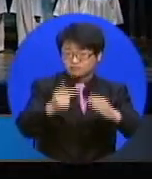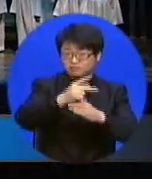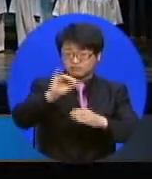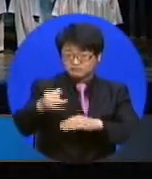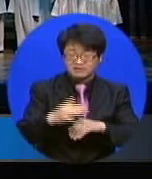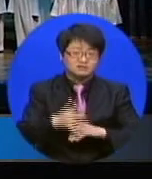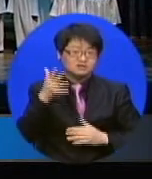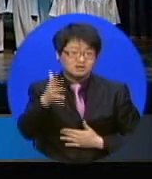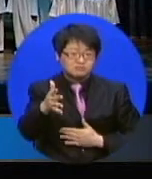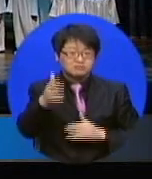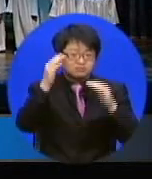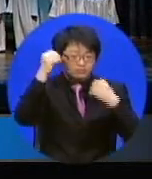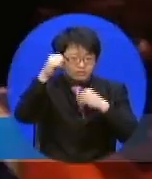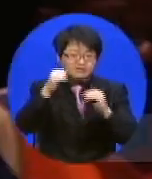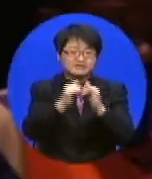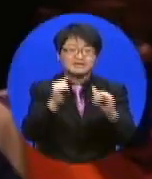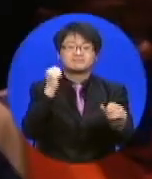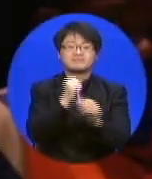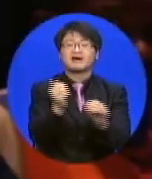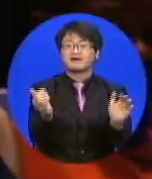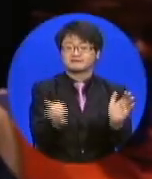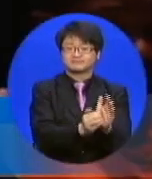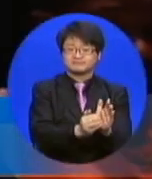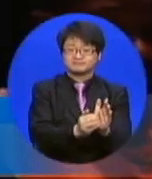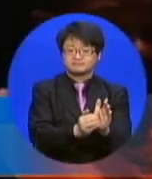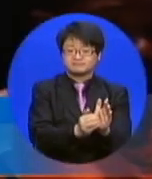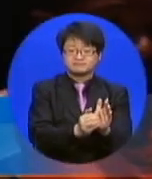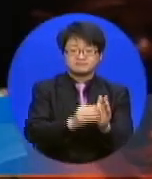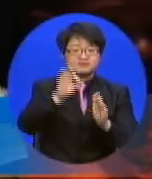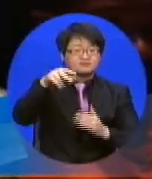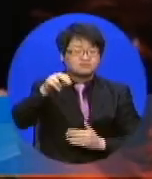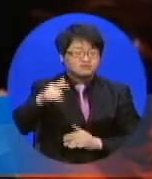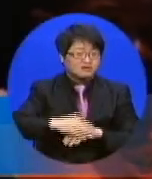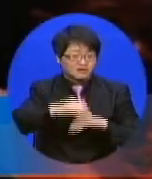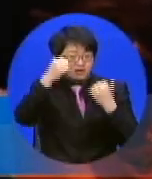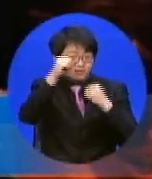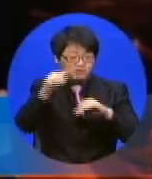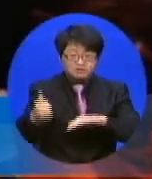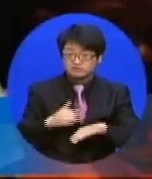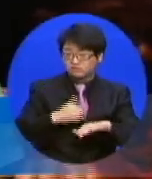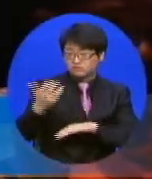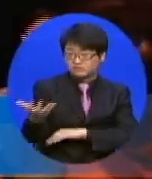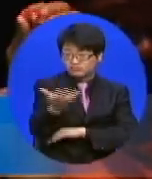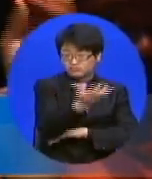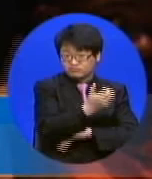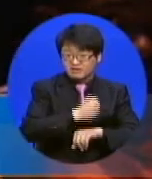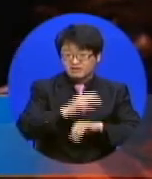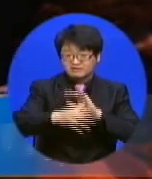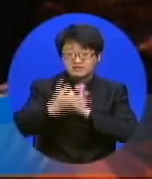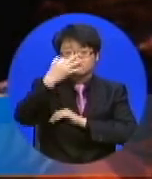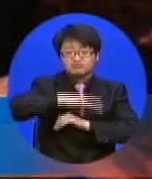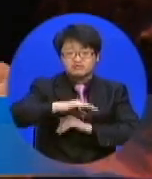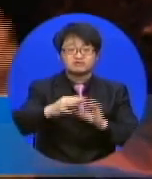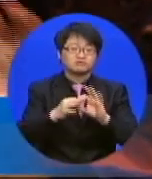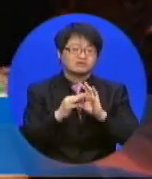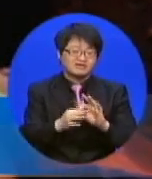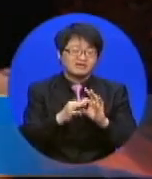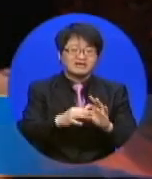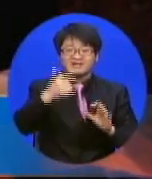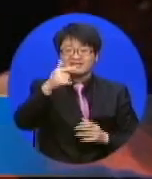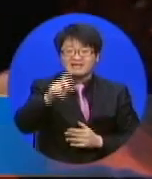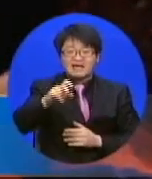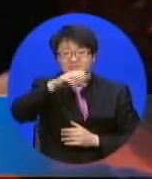전문적인 배우로 거듭났습니다. 우모자가 공연 투어를 했었는데 거기에서 난 수익을 통해서 남아공에